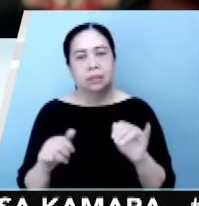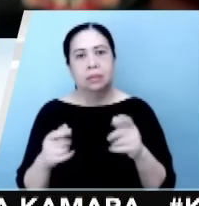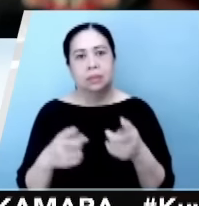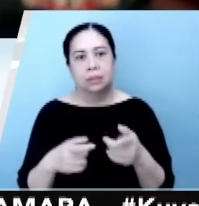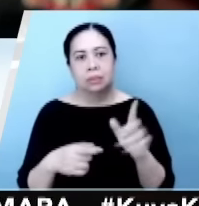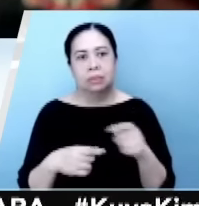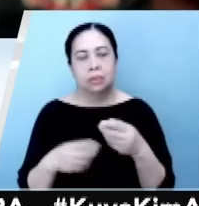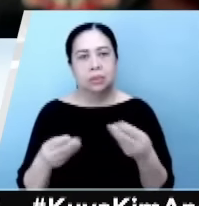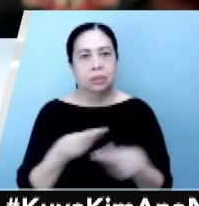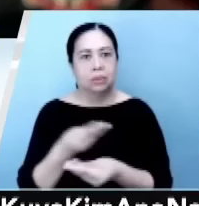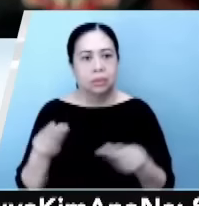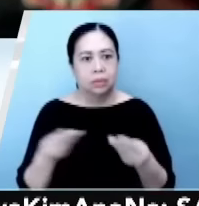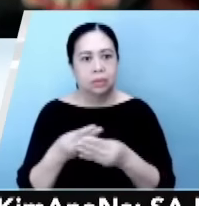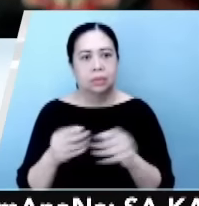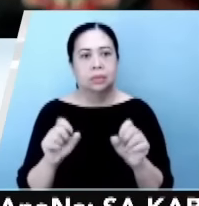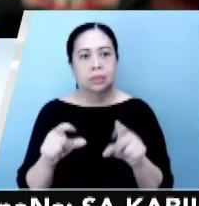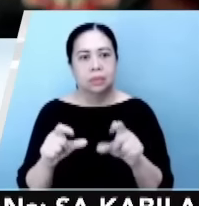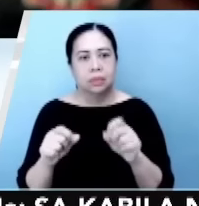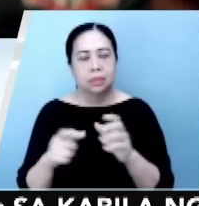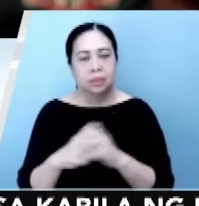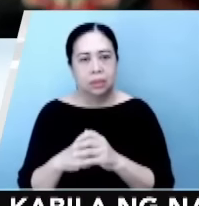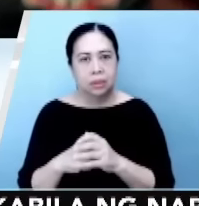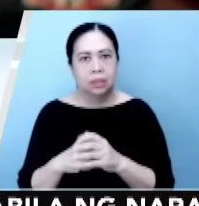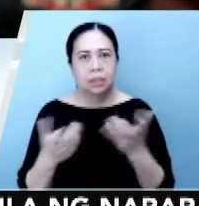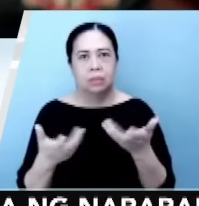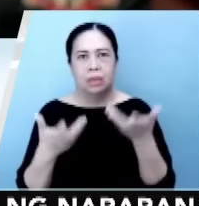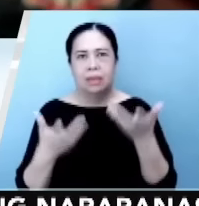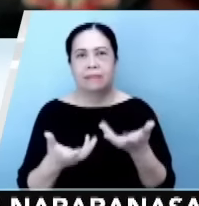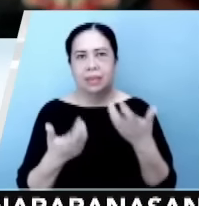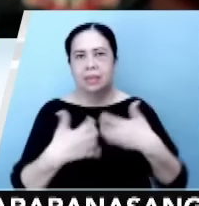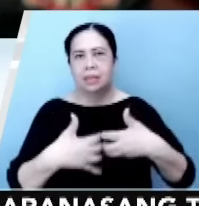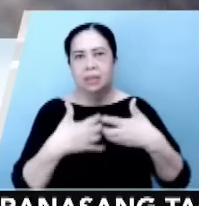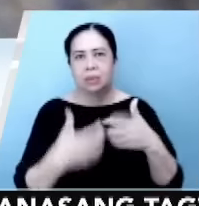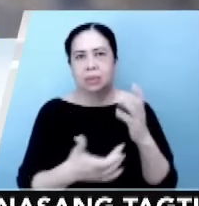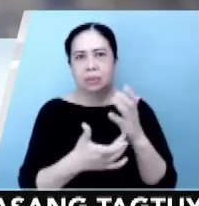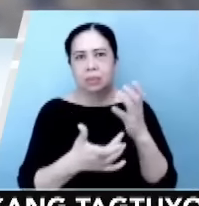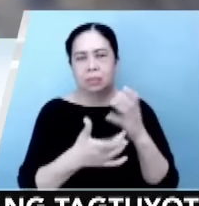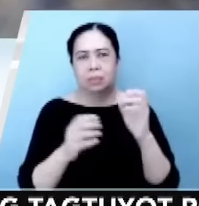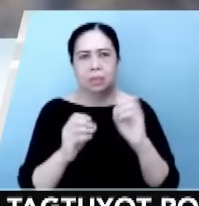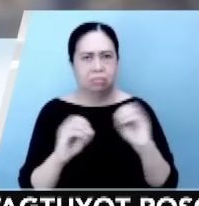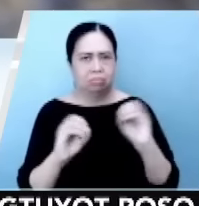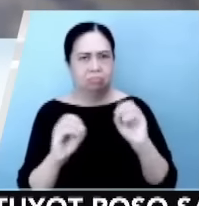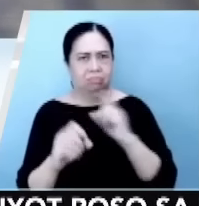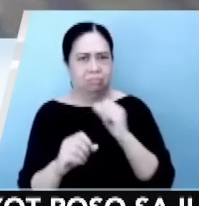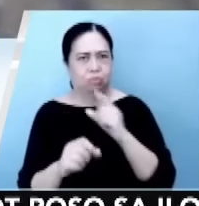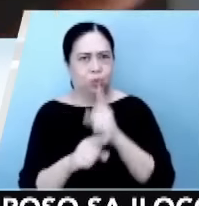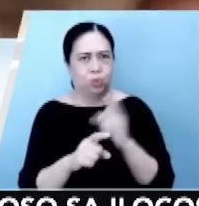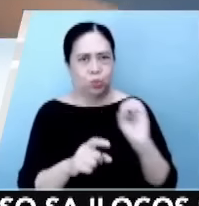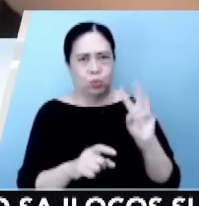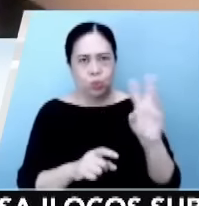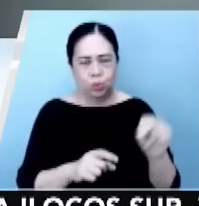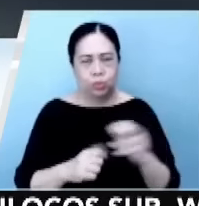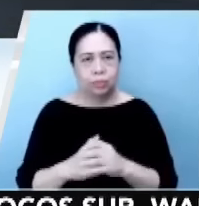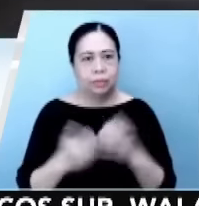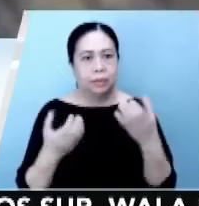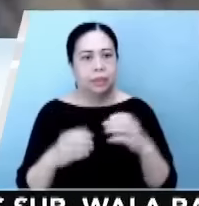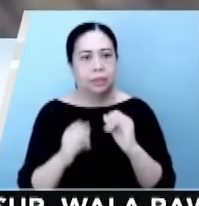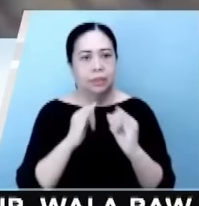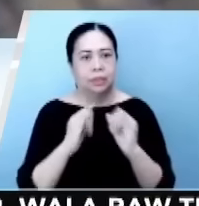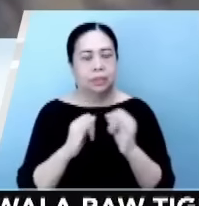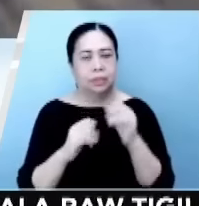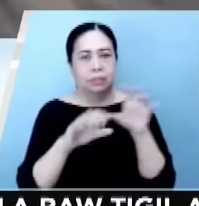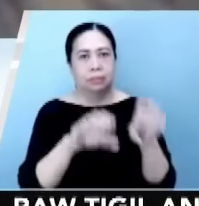transaction is pagbibenta ng mga heavy equipment na wala naman sa kanyang possession. Nagkaroon kami ng chance na makuha ng panig ang mga dinakip.